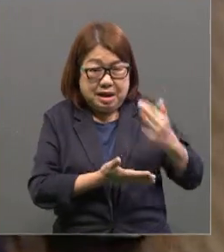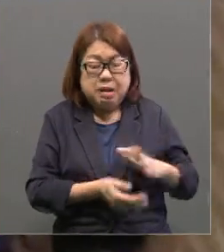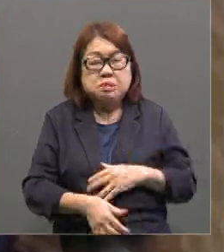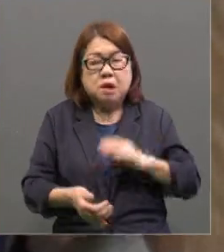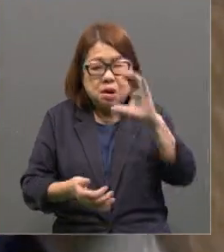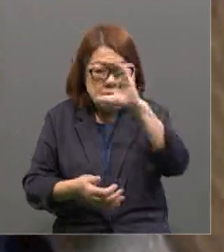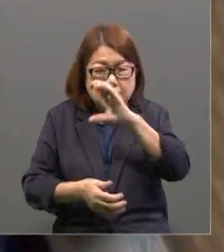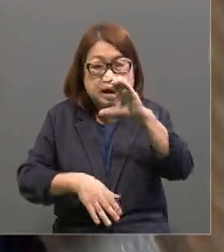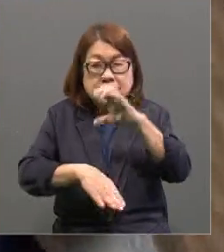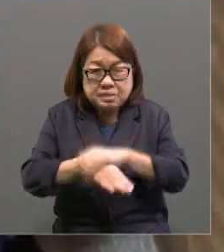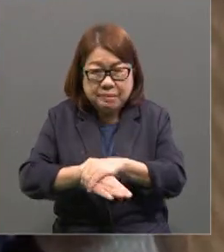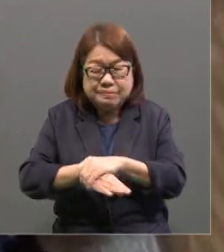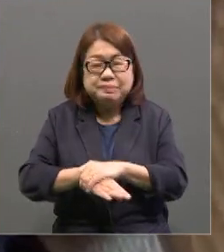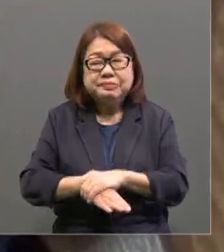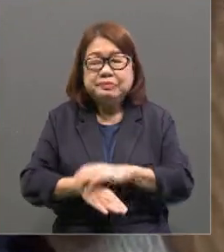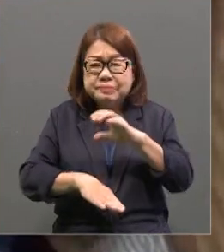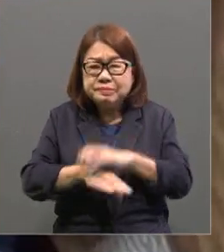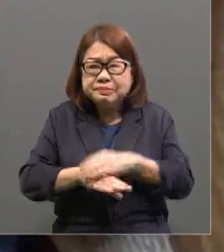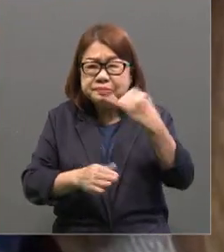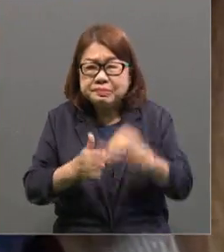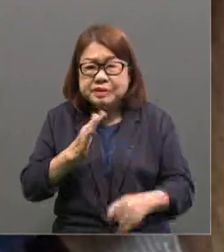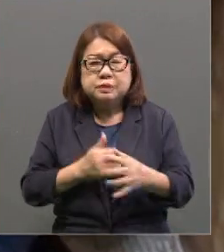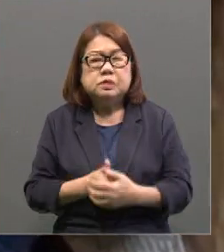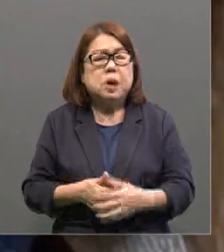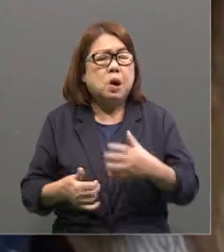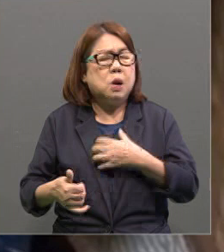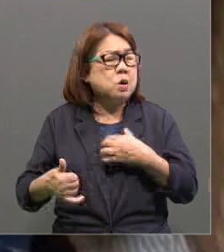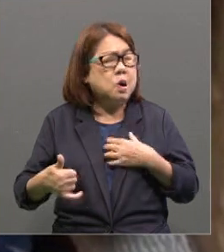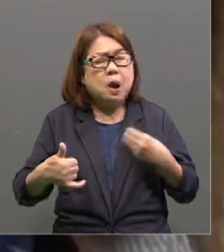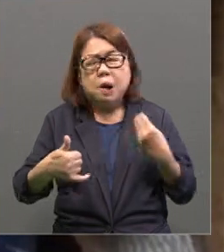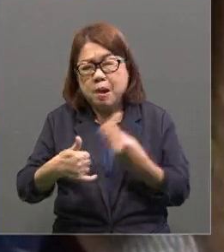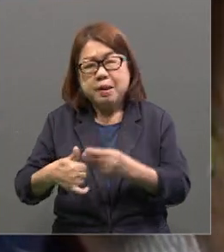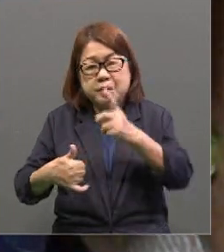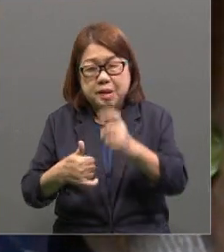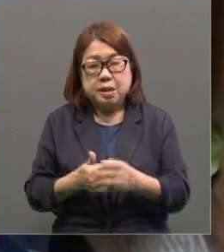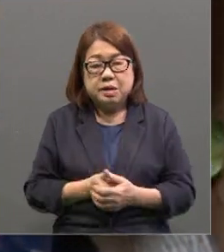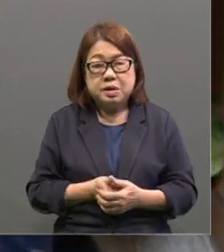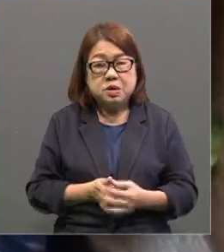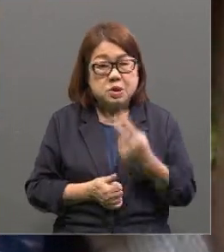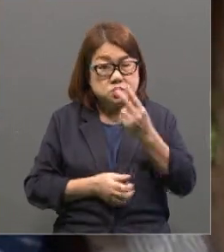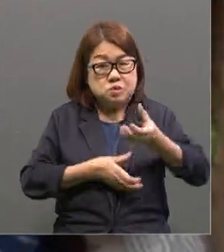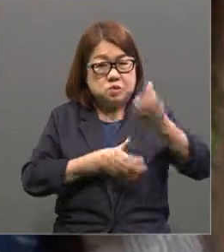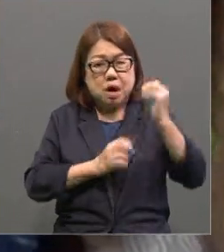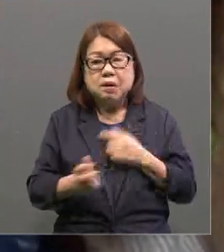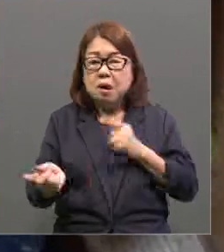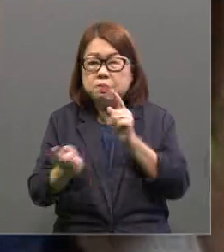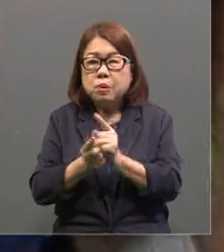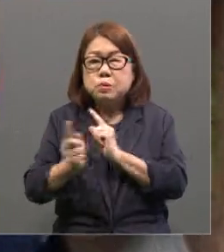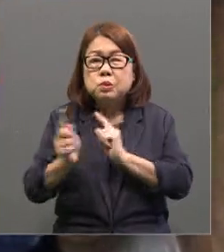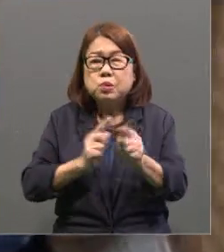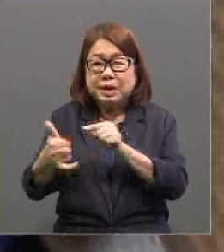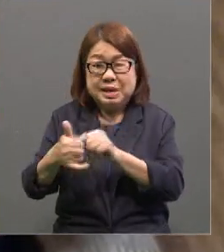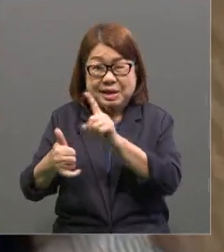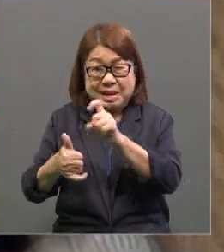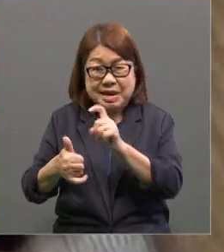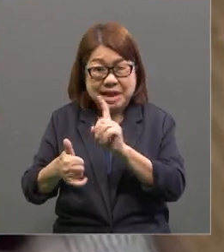2566ในฐานฆ่าผู้อื่นโดยเจตนานะครับซึ่งคดีนี้เนี่ยย้อนไปในอำนวยเนี่ยไปตกลงซื้อขายที่ดินกับผู้เสียชีวิต